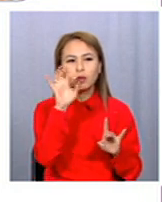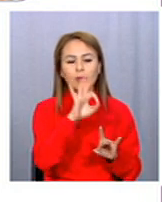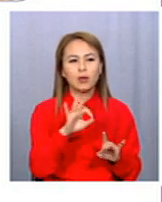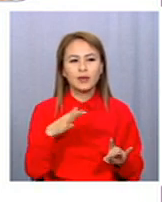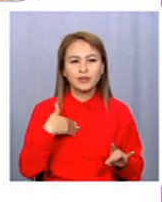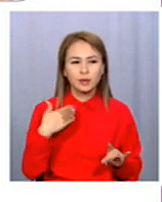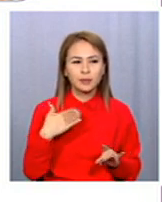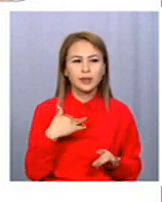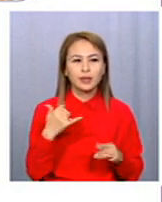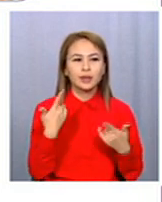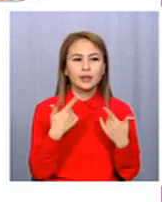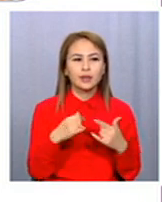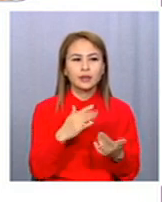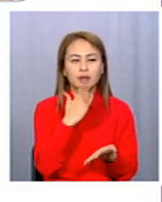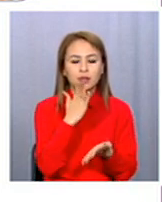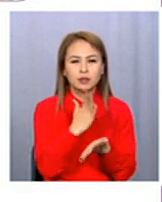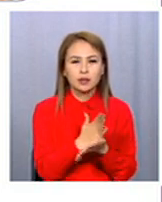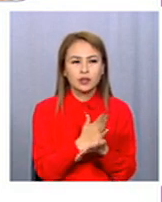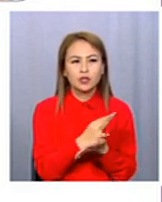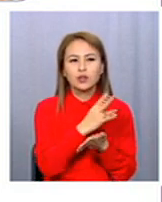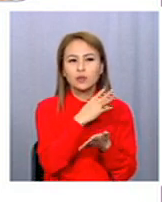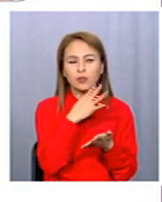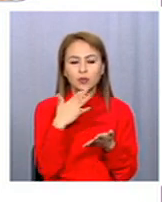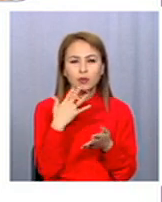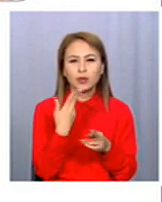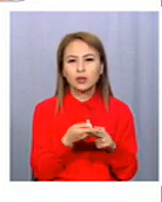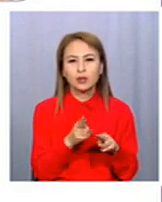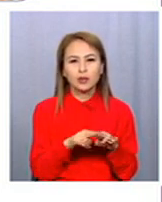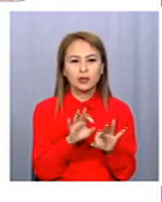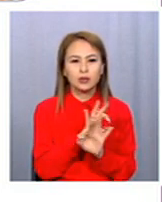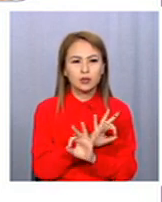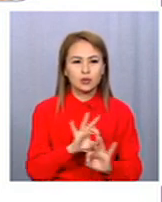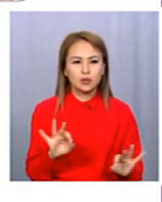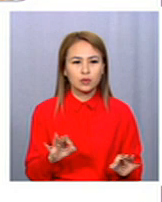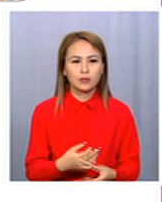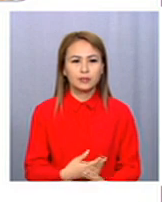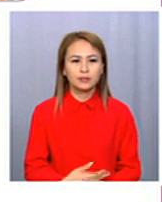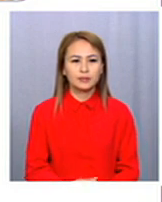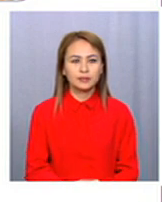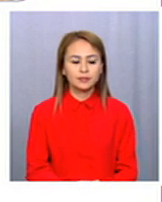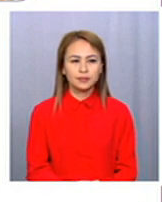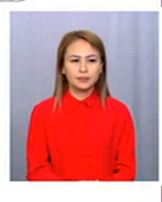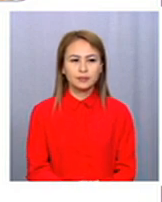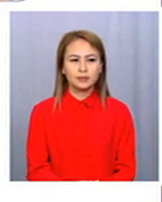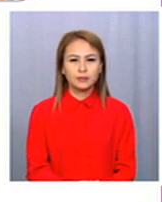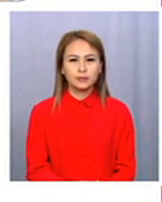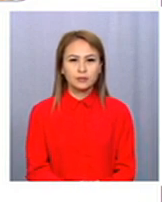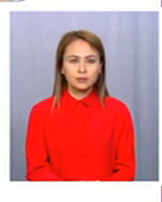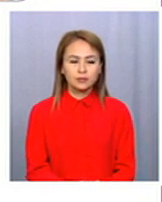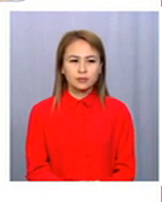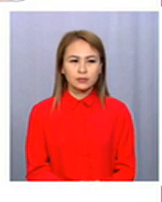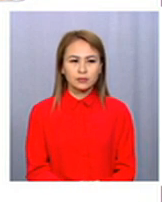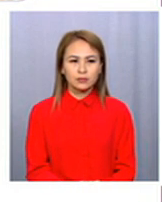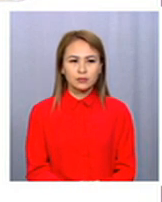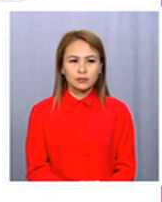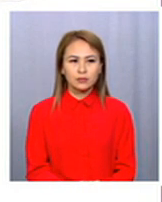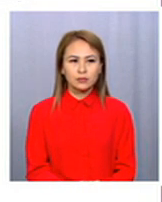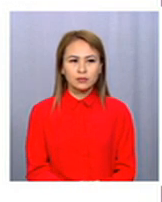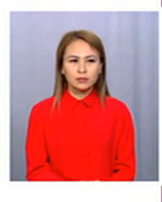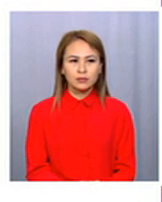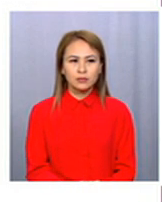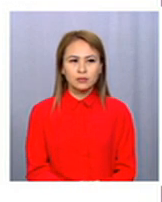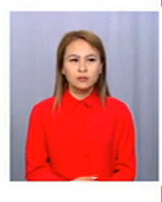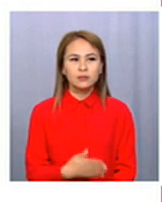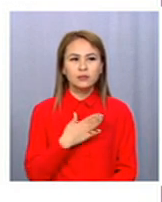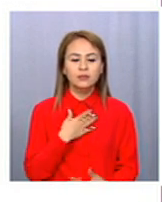полезны витамины и где их содержится много. Это здорово, замечательно.